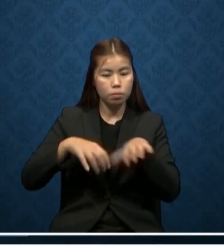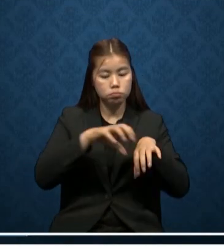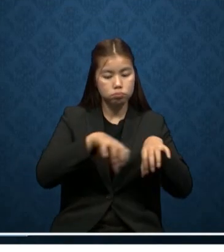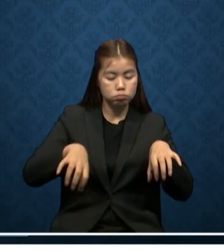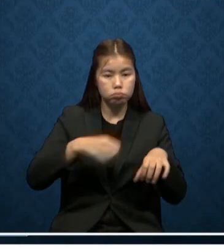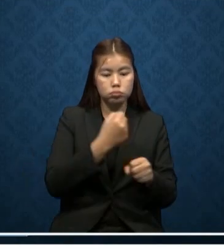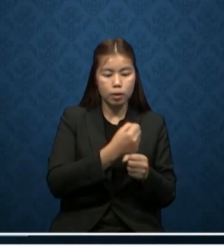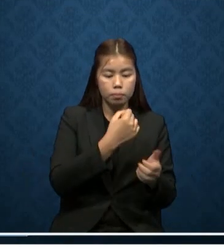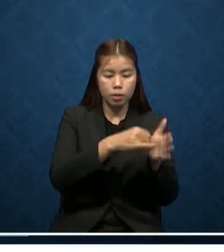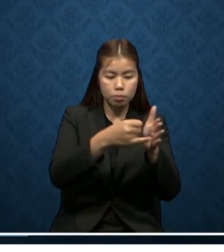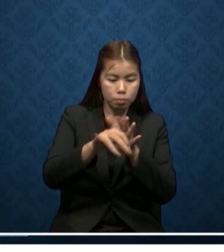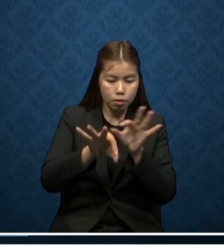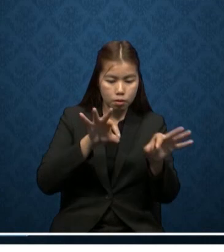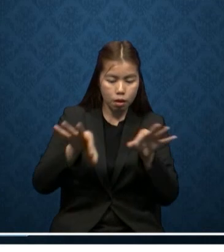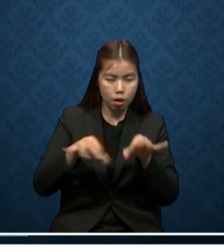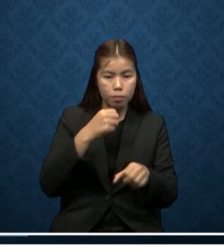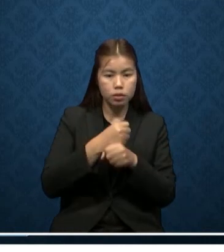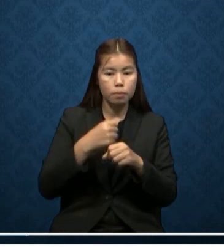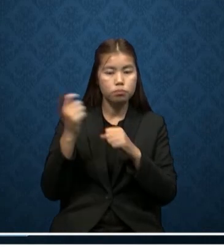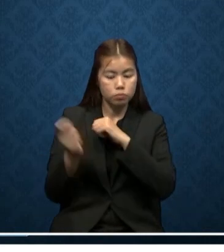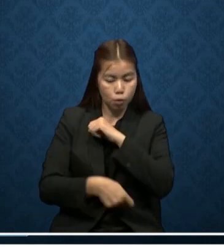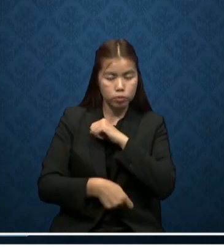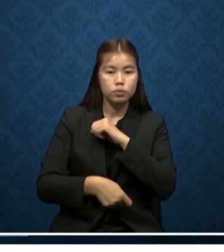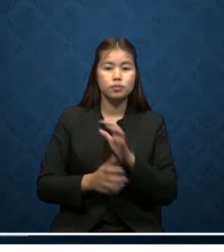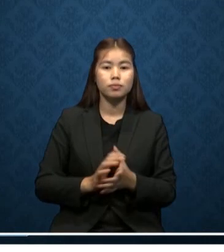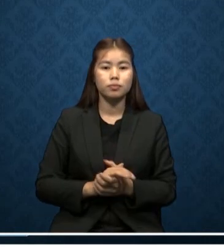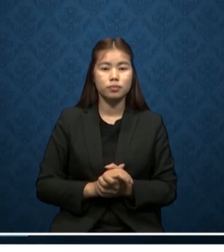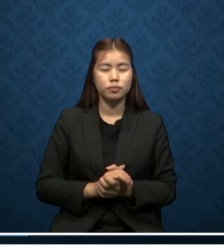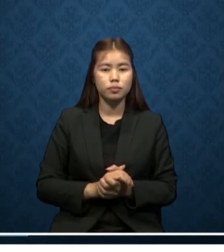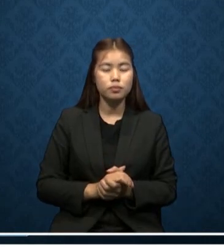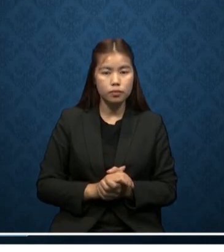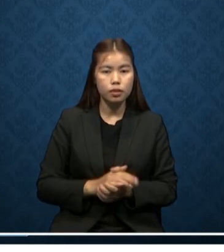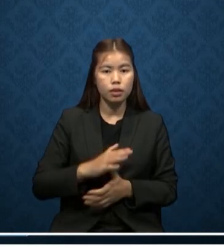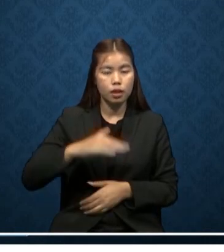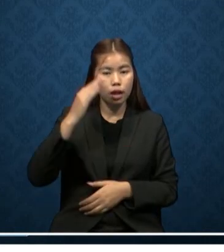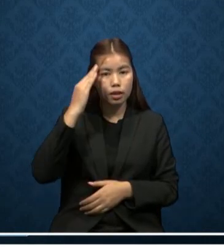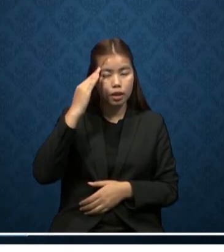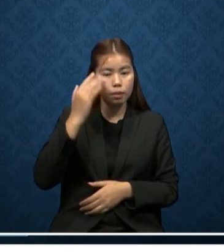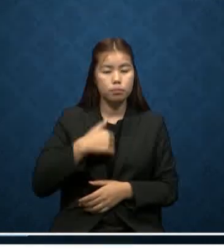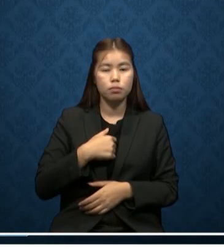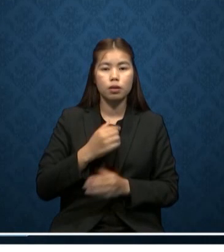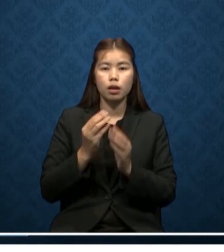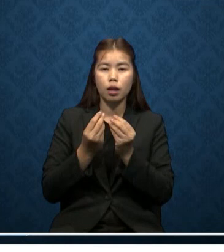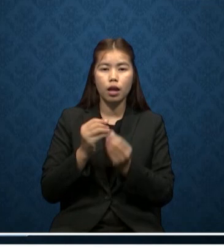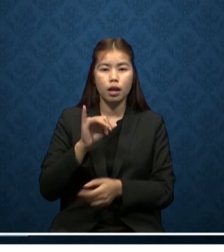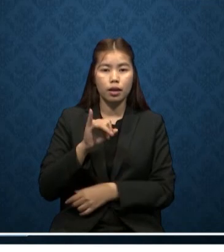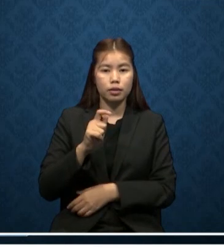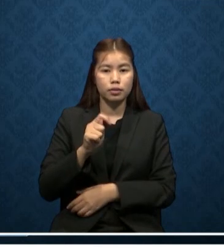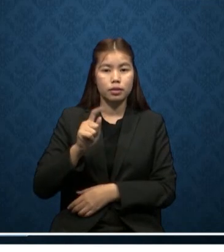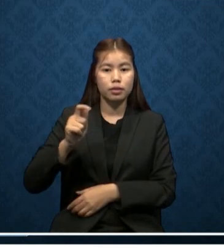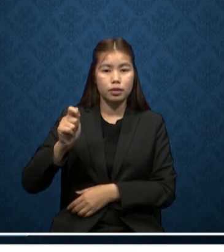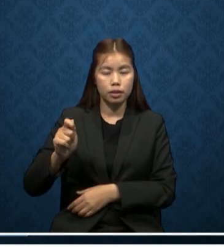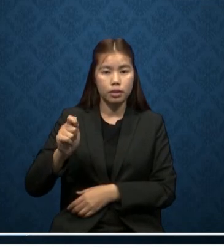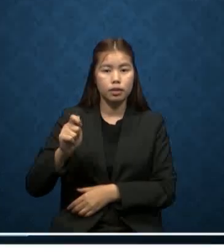กวดขันการลงโทษอย่างจริงจังคือเราก็ทราบดีครับว่าค่าไเนี่ยมันจะแม่นยำพอ